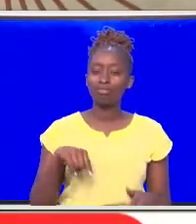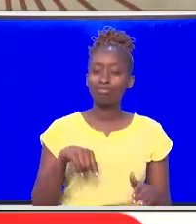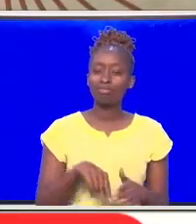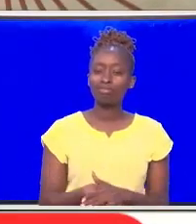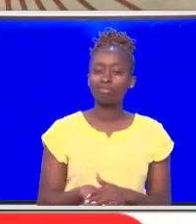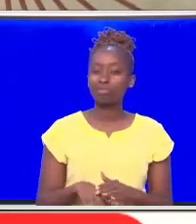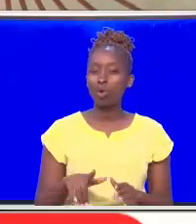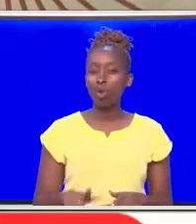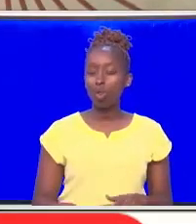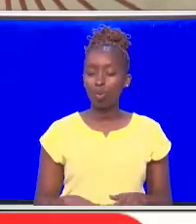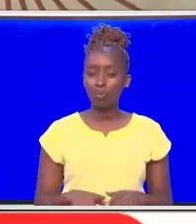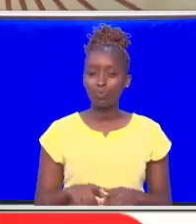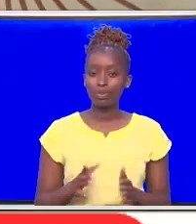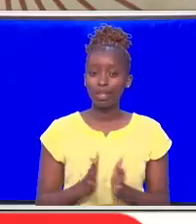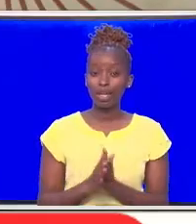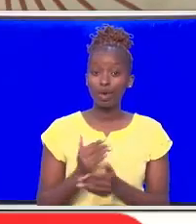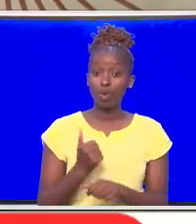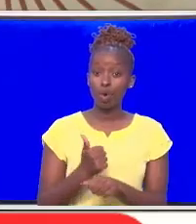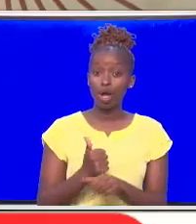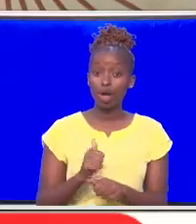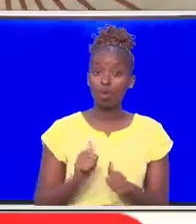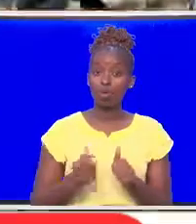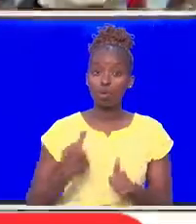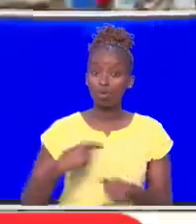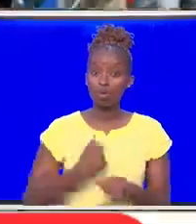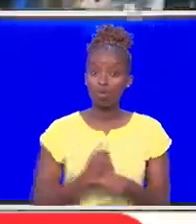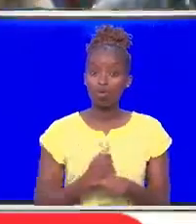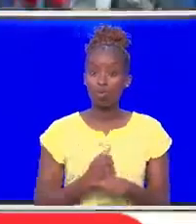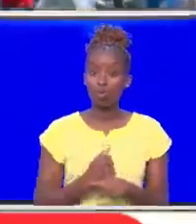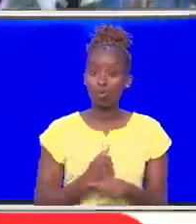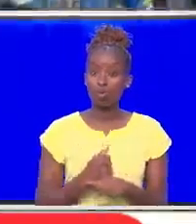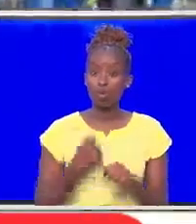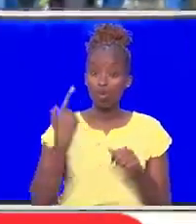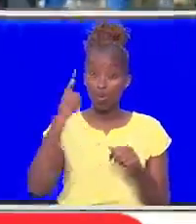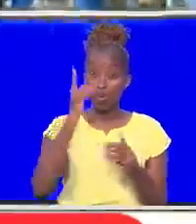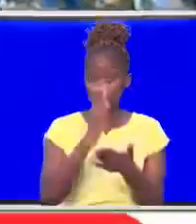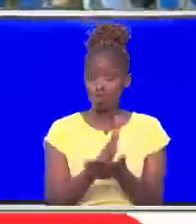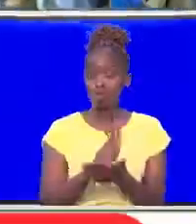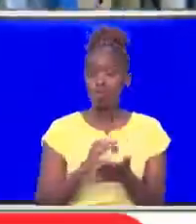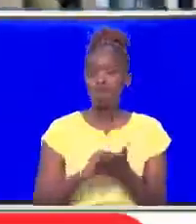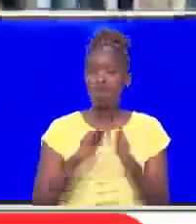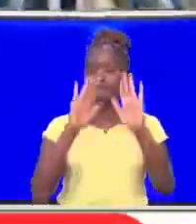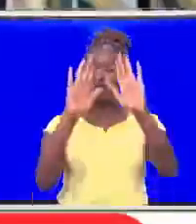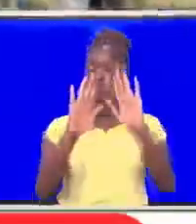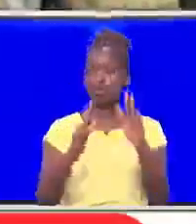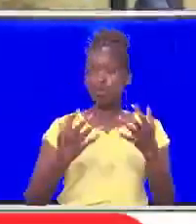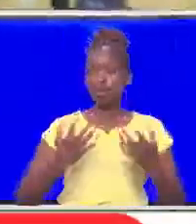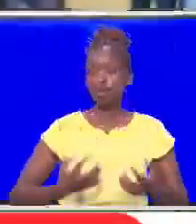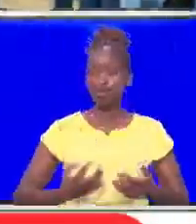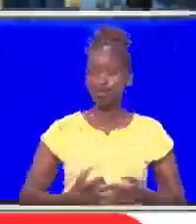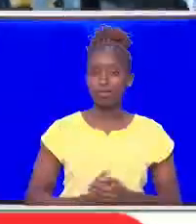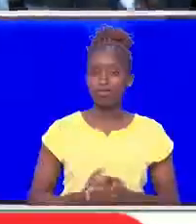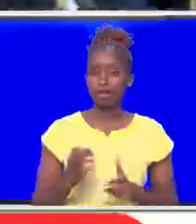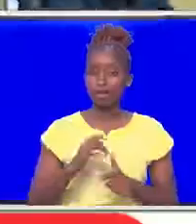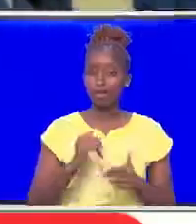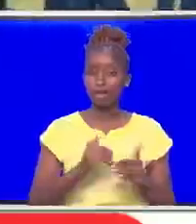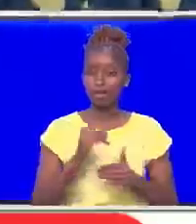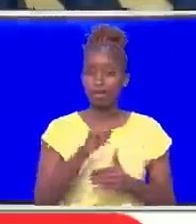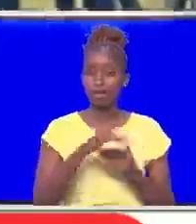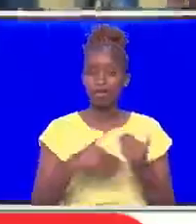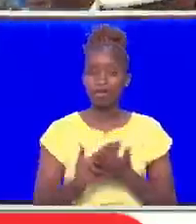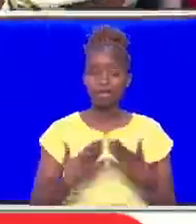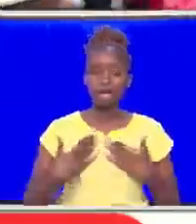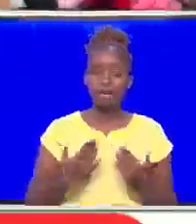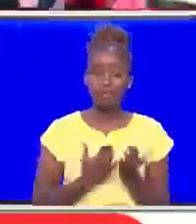ukweli ni kwamba sisi kazi ambayo tunafanya ni kazi muhimu sana. Licha ya changamoto kuwepo, anatueleza kuwa amefanikisha mengi kupitia kazi hiyo,